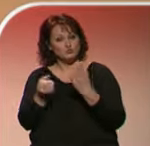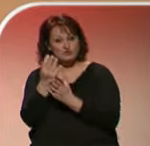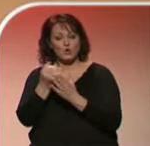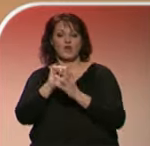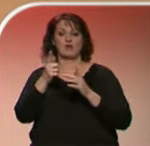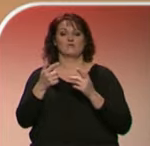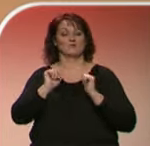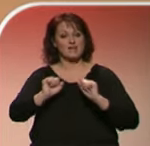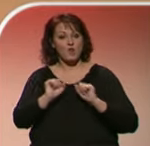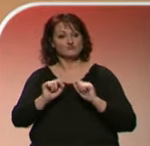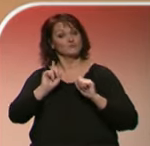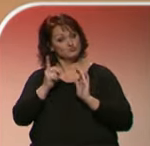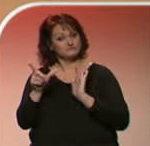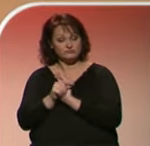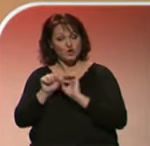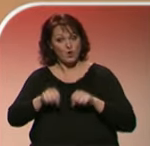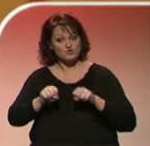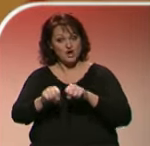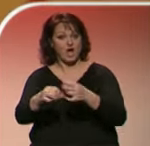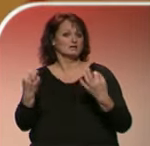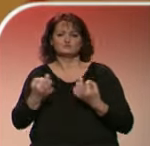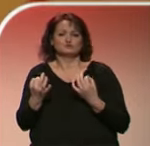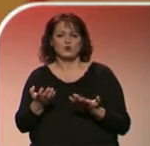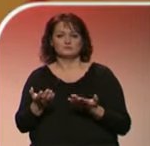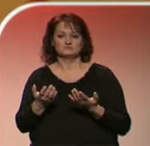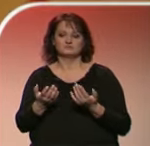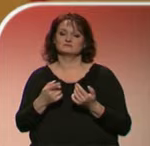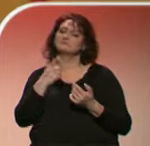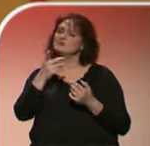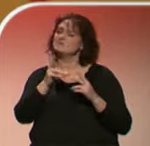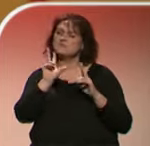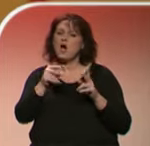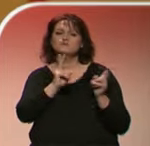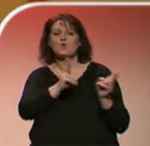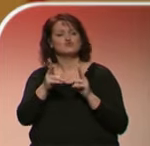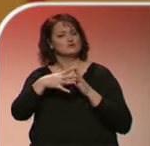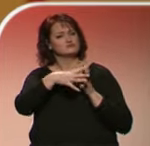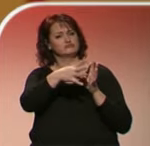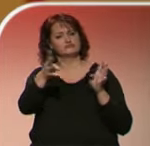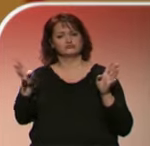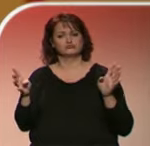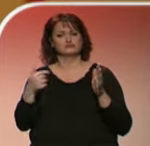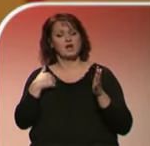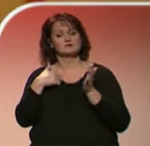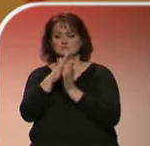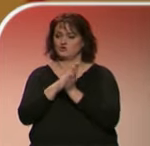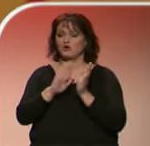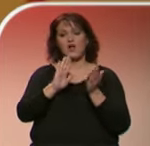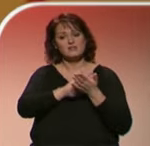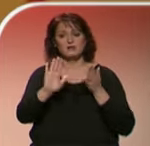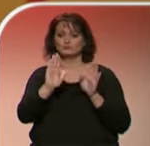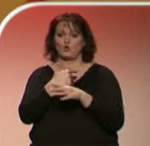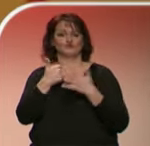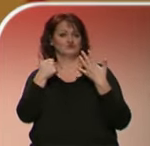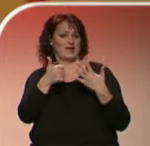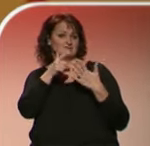mít vždycky kočárek nebo ne? Je tam veliká šíře. Vlastně začala jsem po 6 nedělí, to znamená s kočárkem a venku,